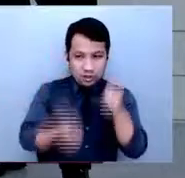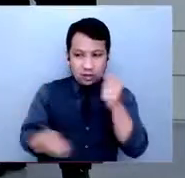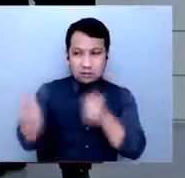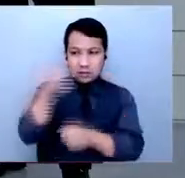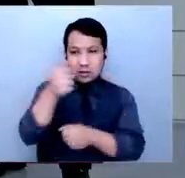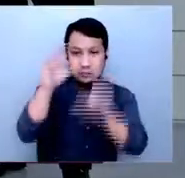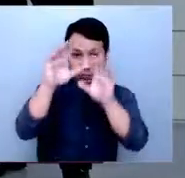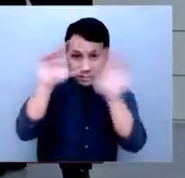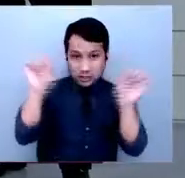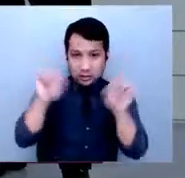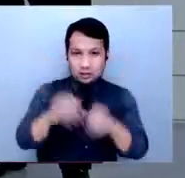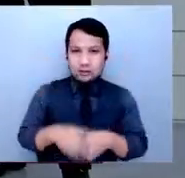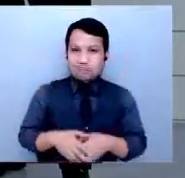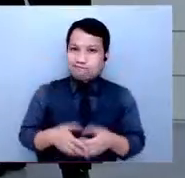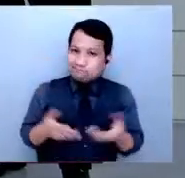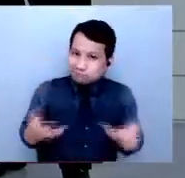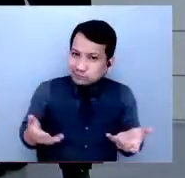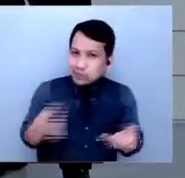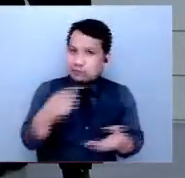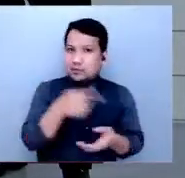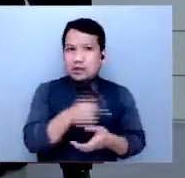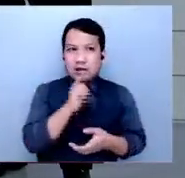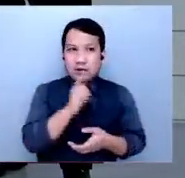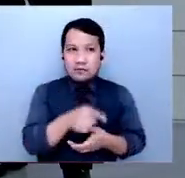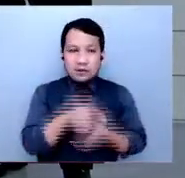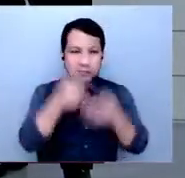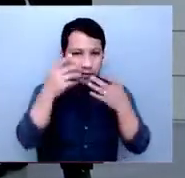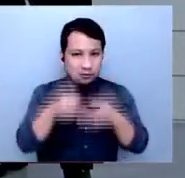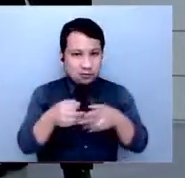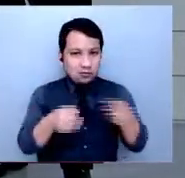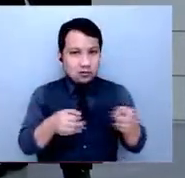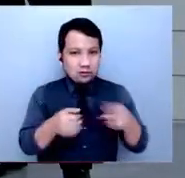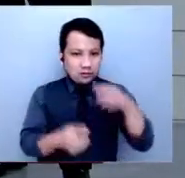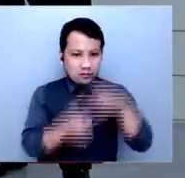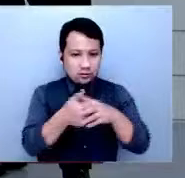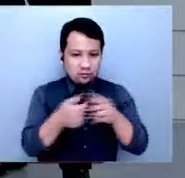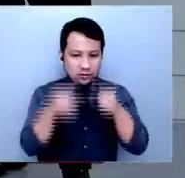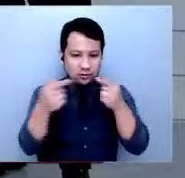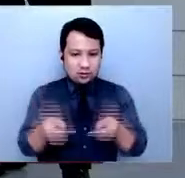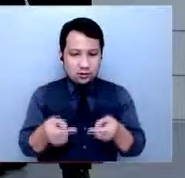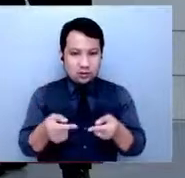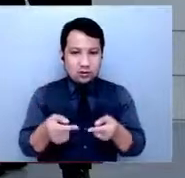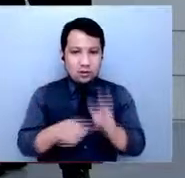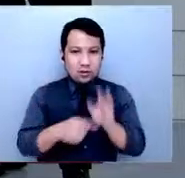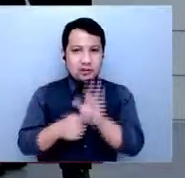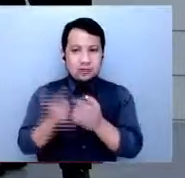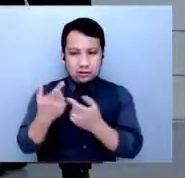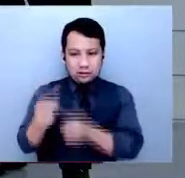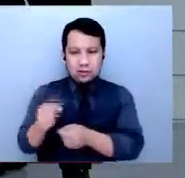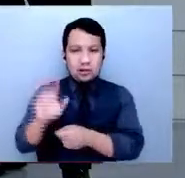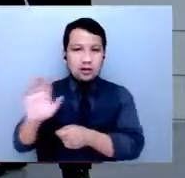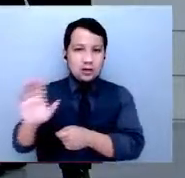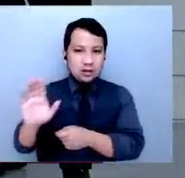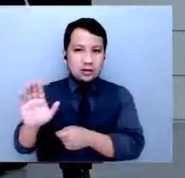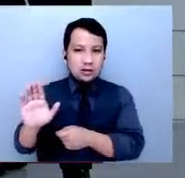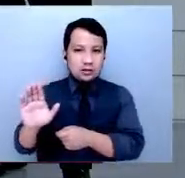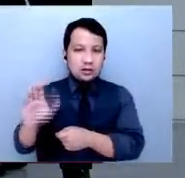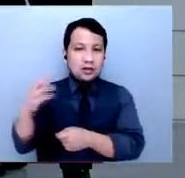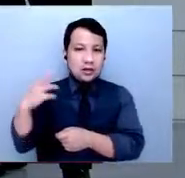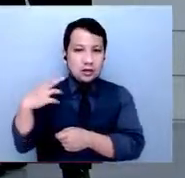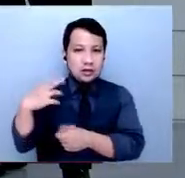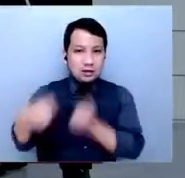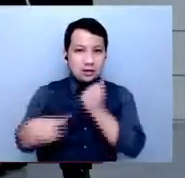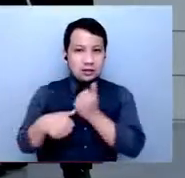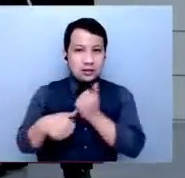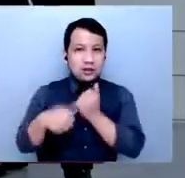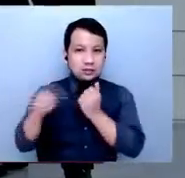pagkapangulo. Kahit po hindi ang Pangulong Duterte mismo ang lumalaban, ang pinagkakatiwalang kanyang kanang kamay